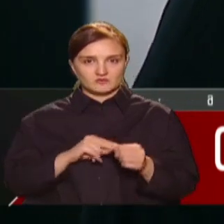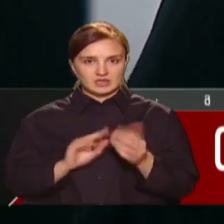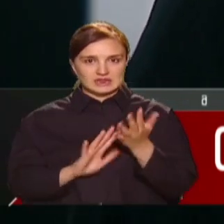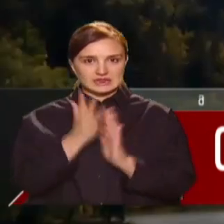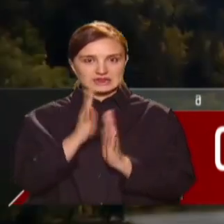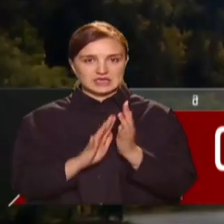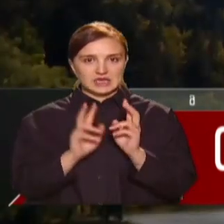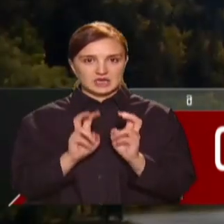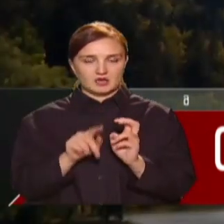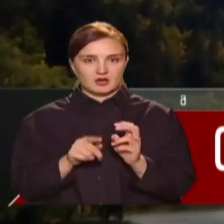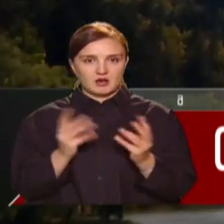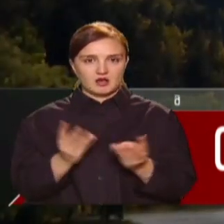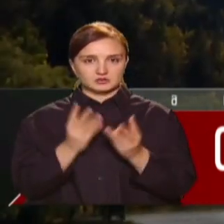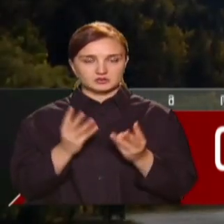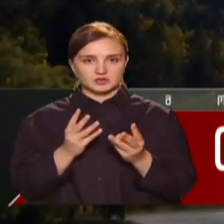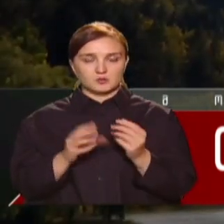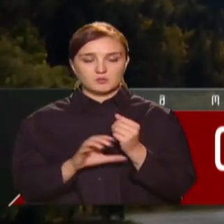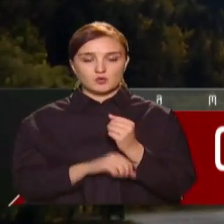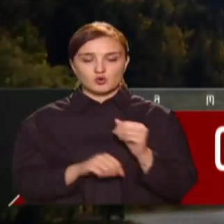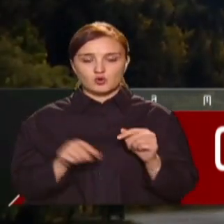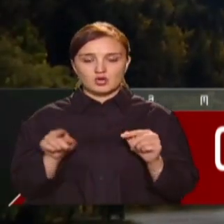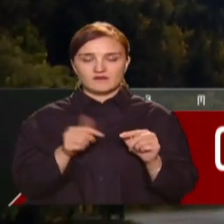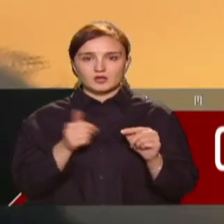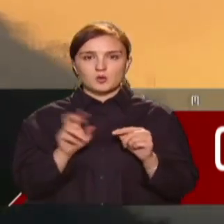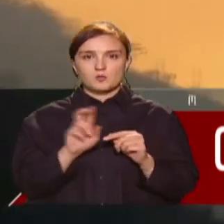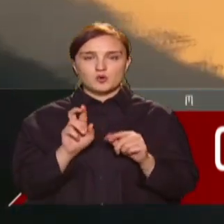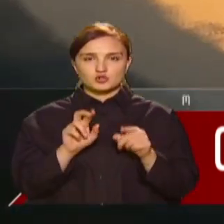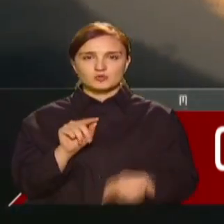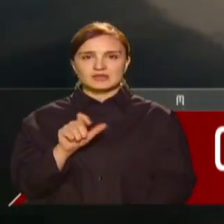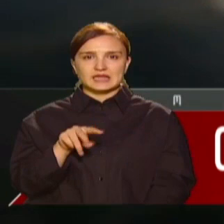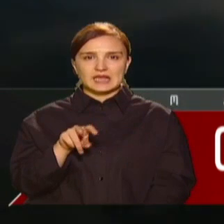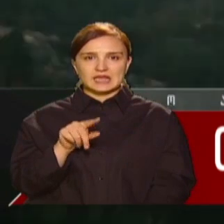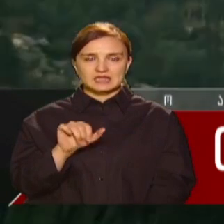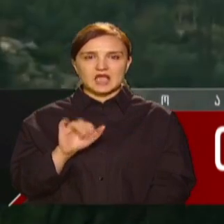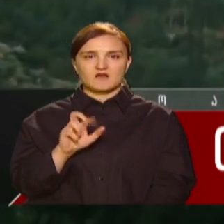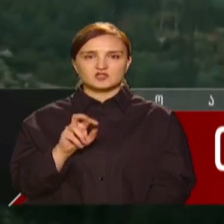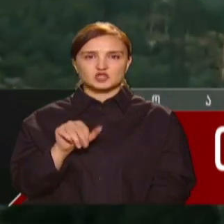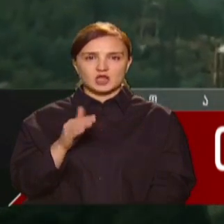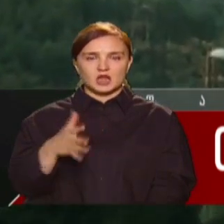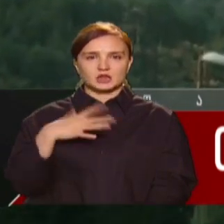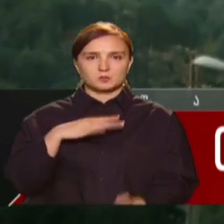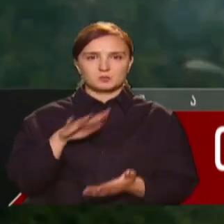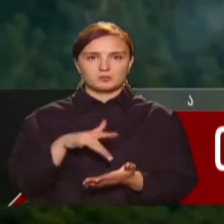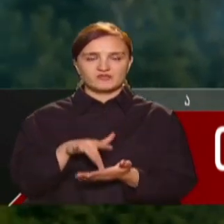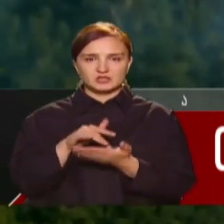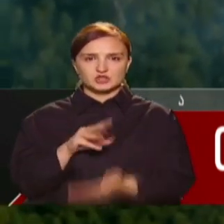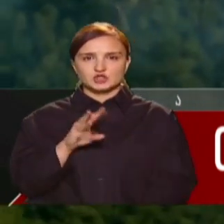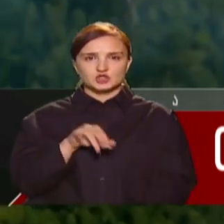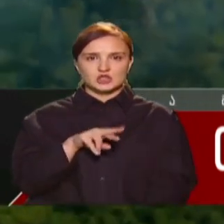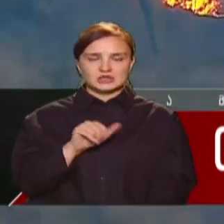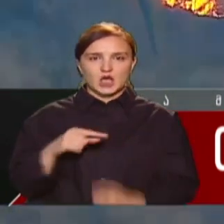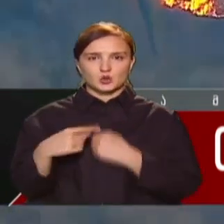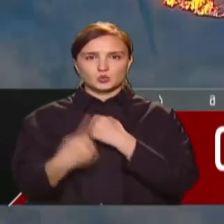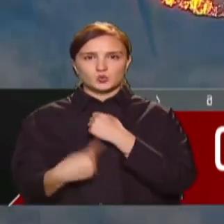khandzartan emertebashi. Bolo ramdenime kuirashi Borjomis kheobashi Teletis khedze, Avchalis pherdze, Tbilisis shemogarenshi, Shildashi da